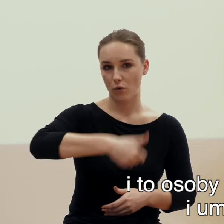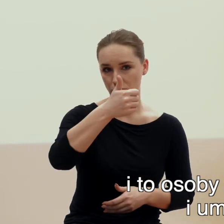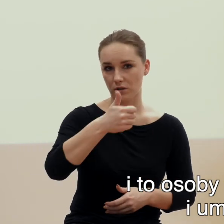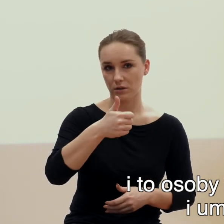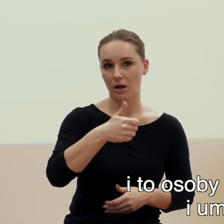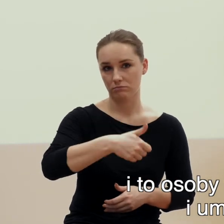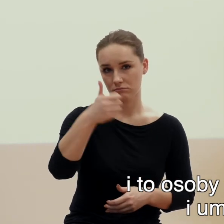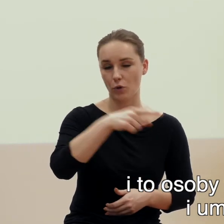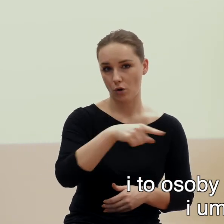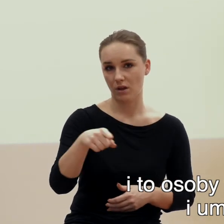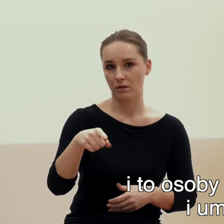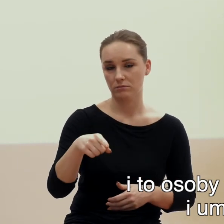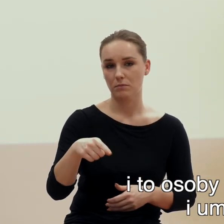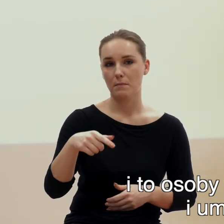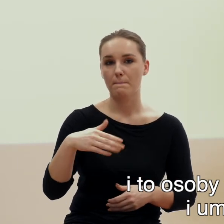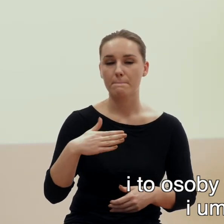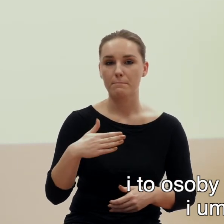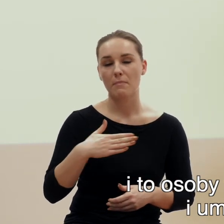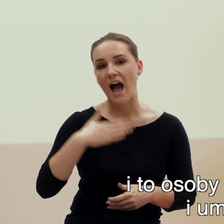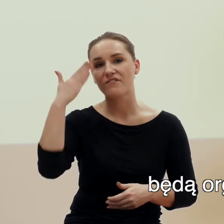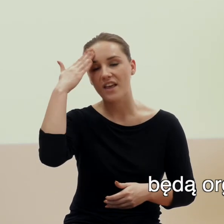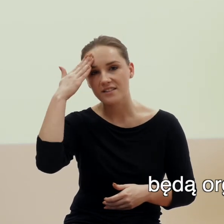wiedzę i umiejętności wyniesione ze